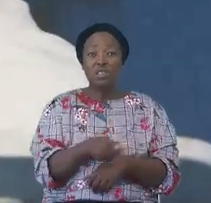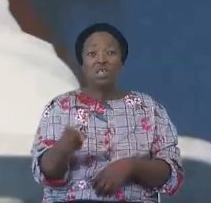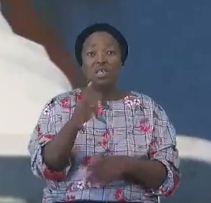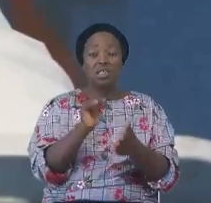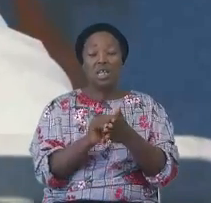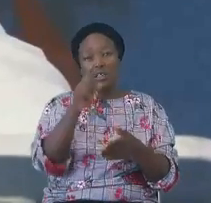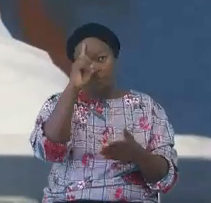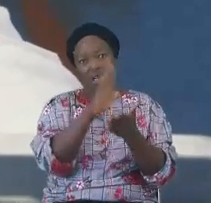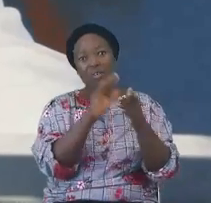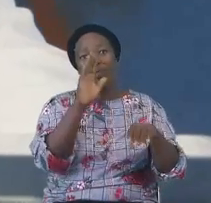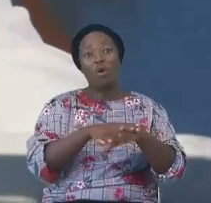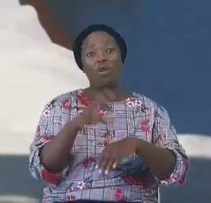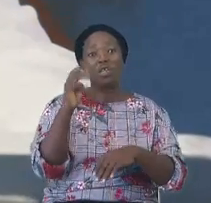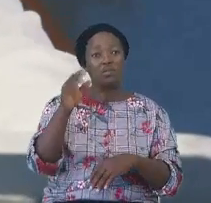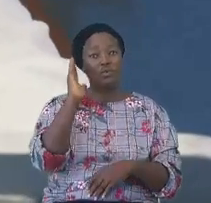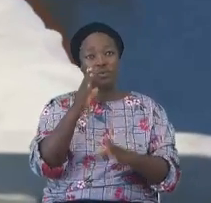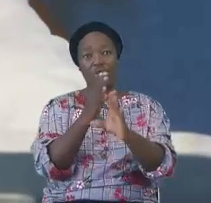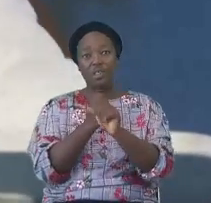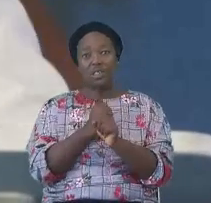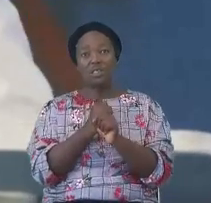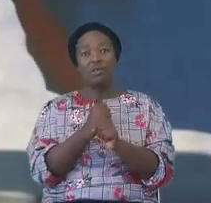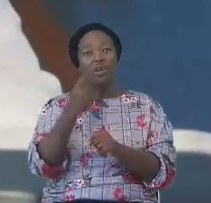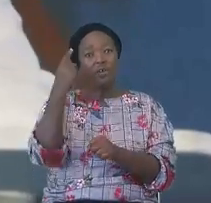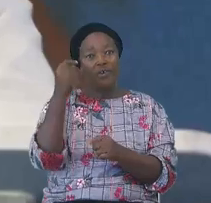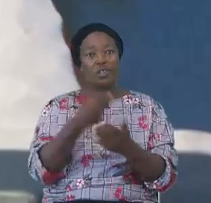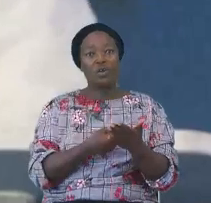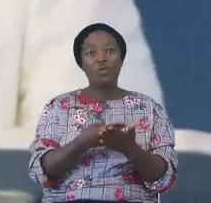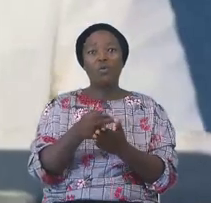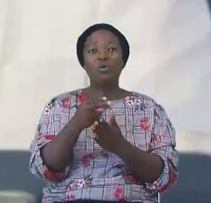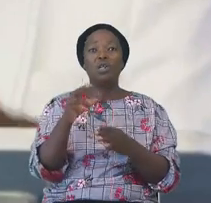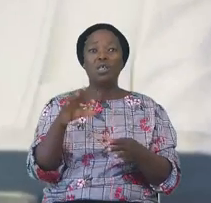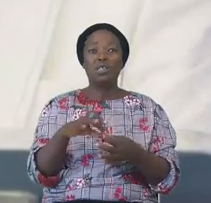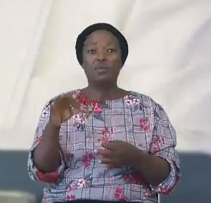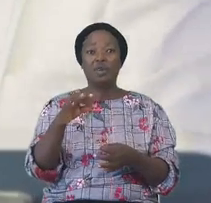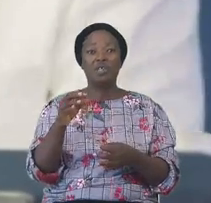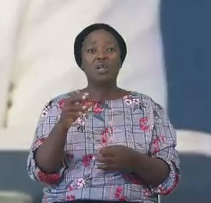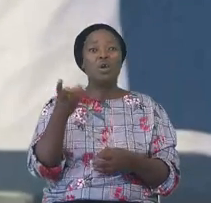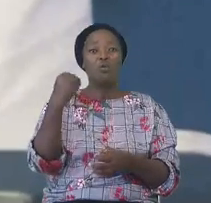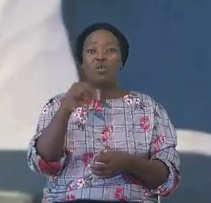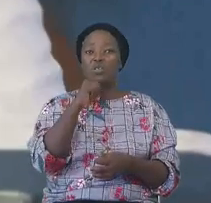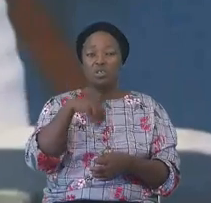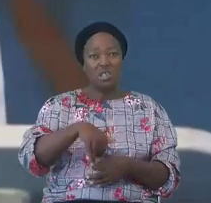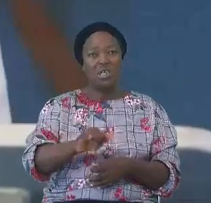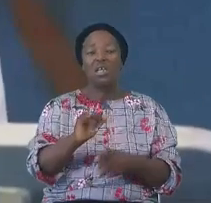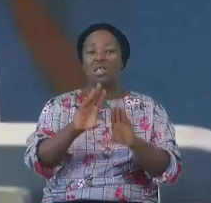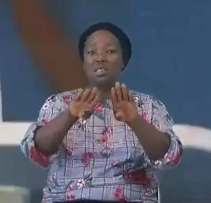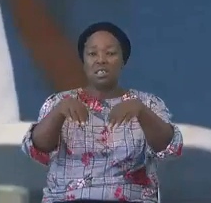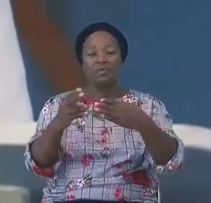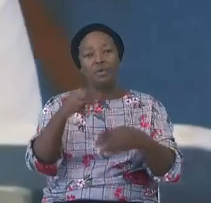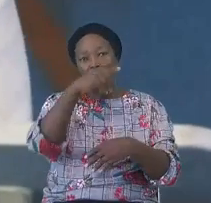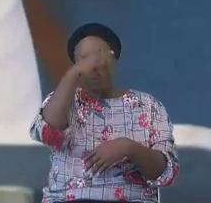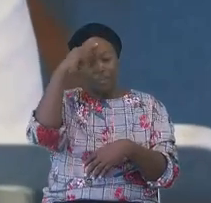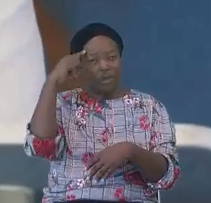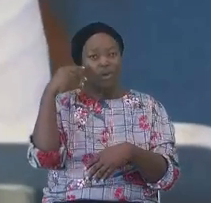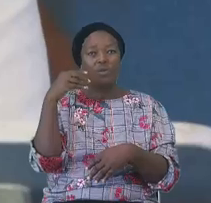l'esprit que devaient recevoir ceux qui croiraient en lui. Car l'esprit n'était pas